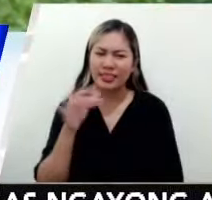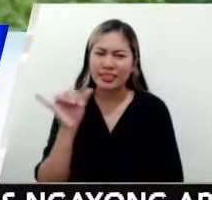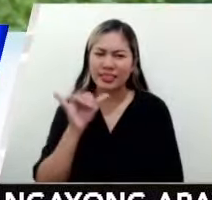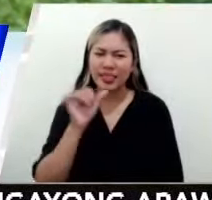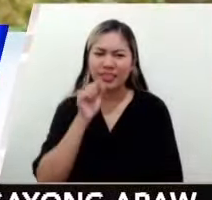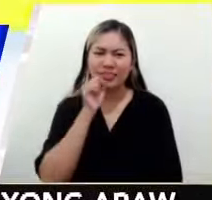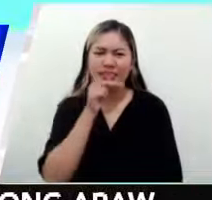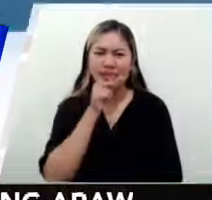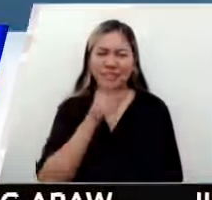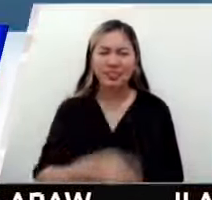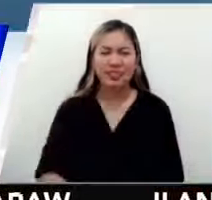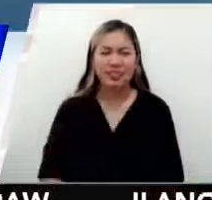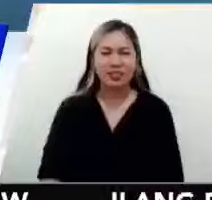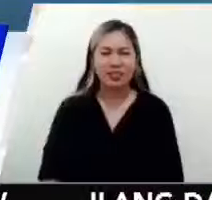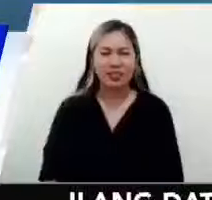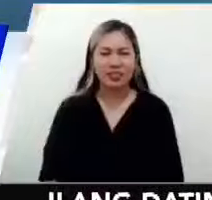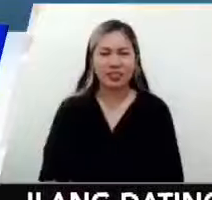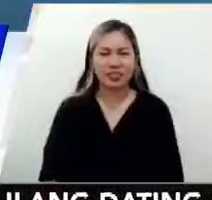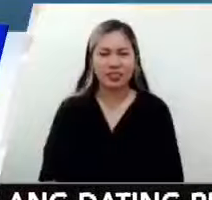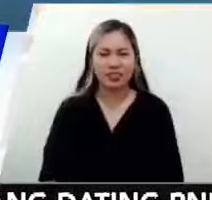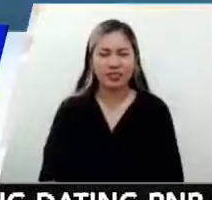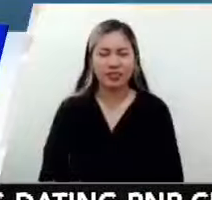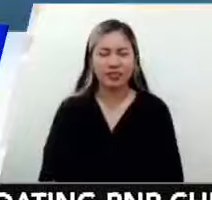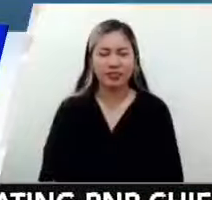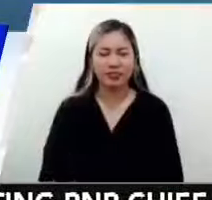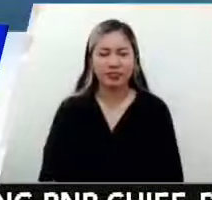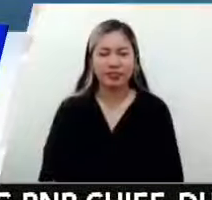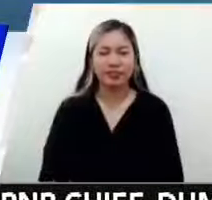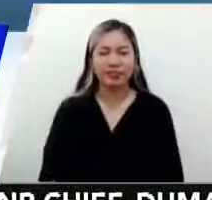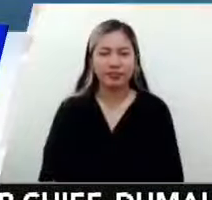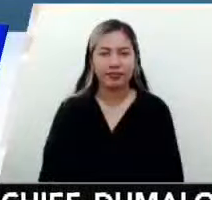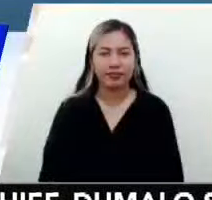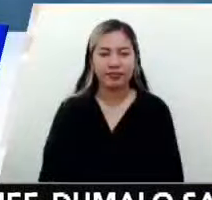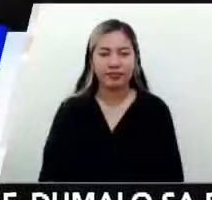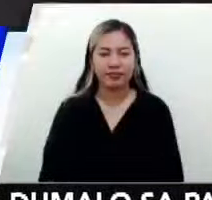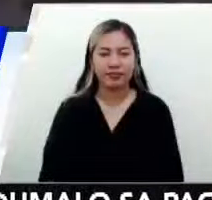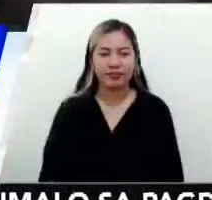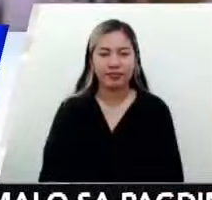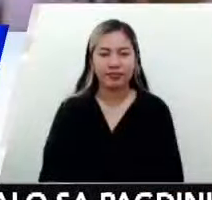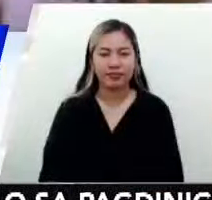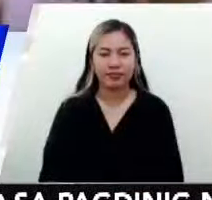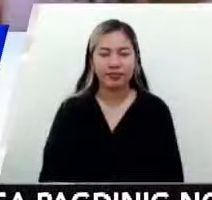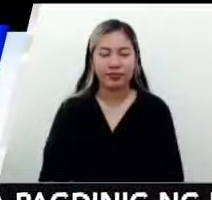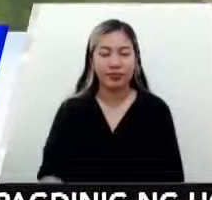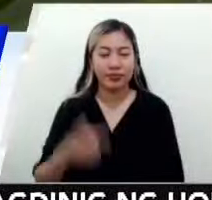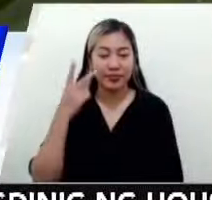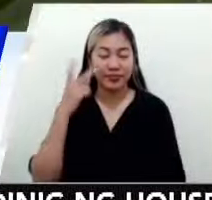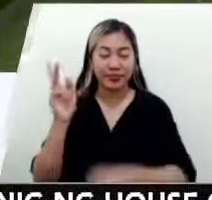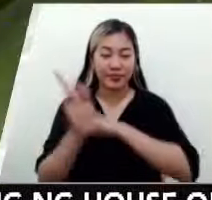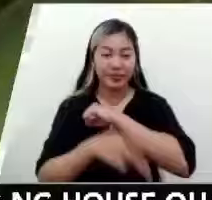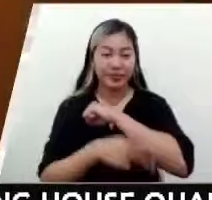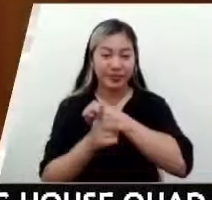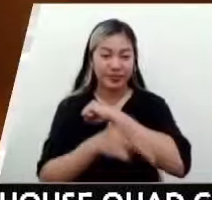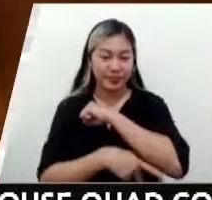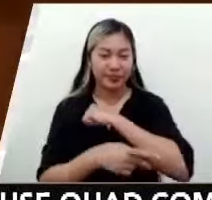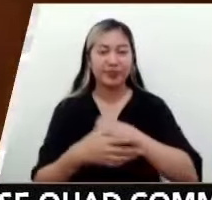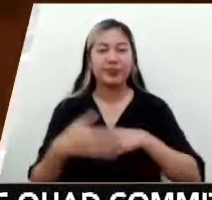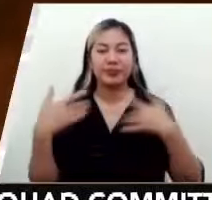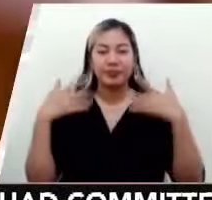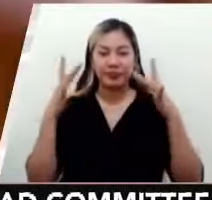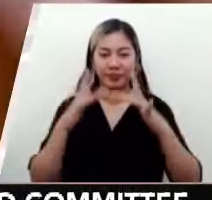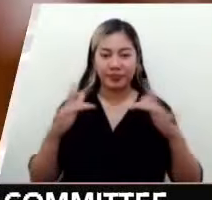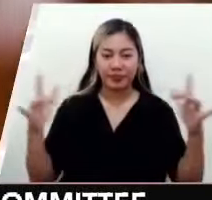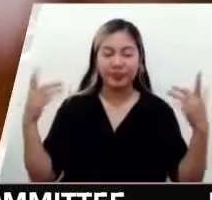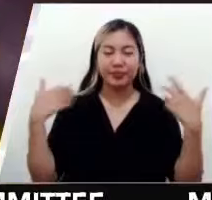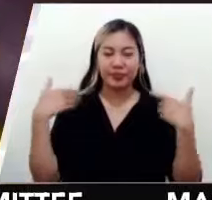Meron akong nararamdaman na sipa. Ang hindi alam ng karamihan, hashtag blessed ang probinsyang ito. Tuwing fiesta, may pa-eat all you can sila ng mga prutas.